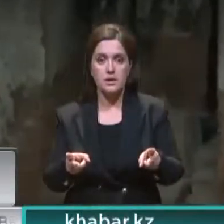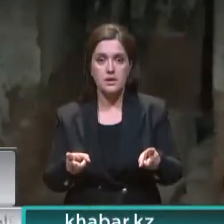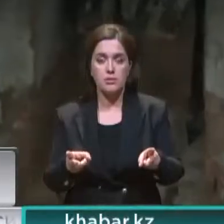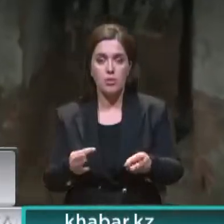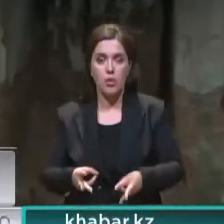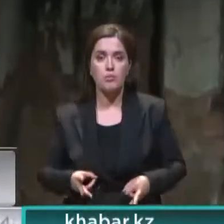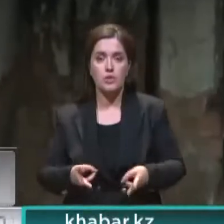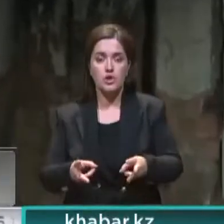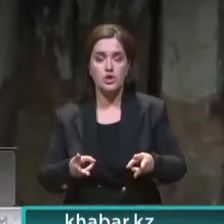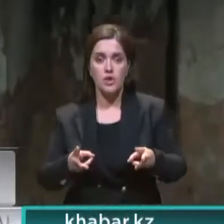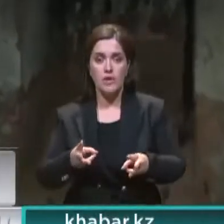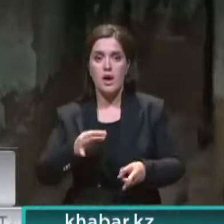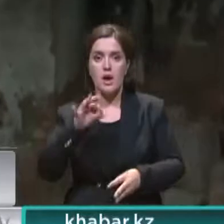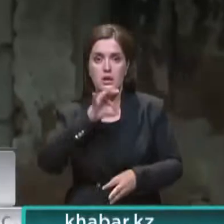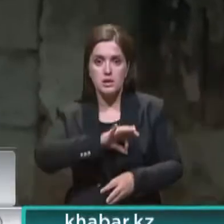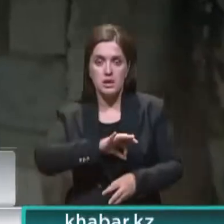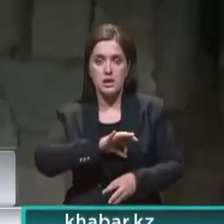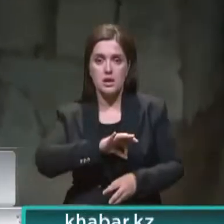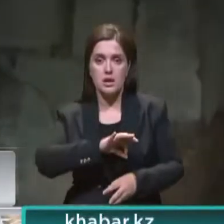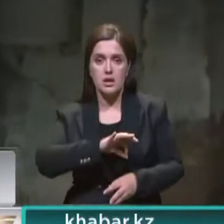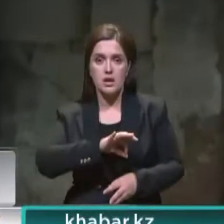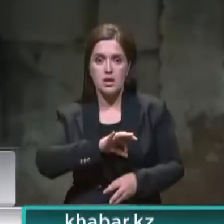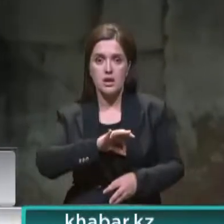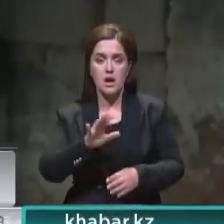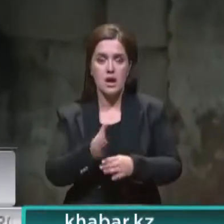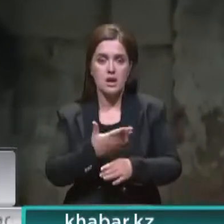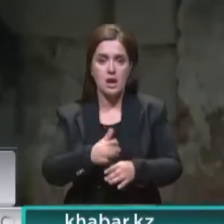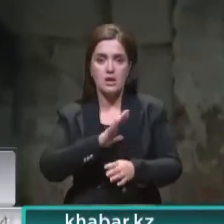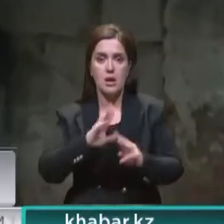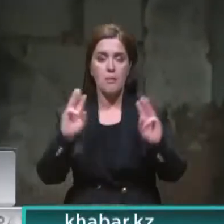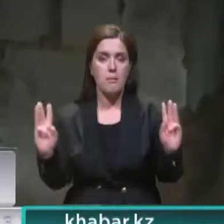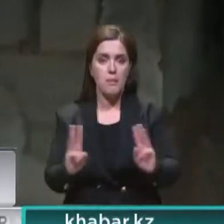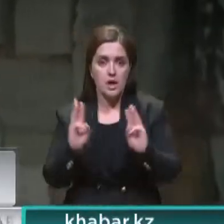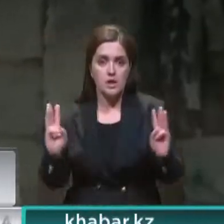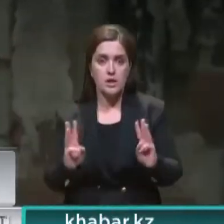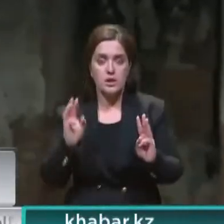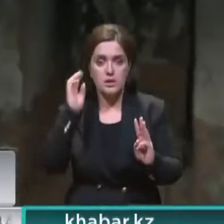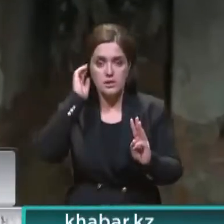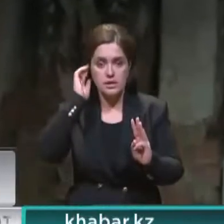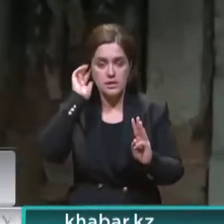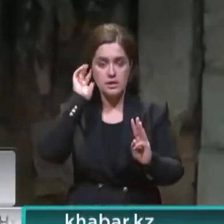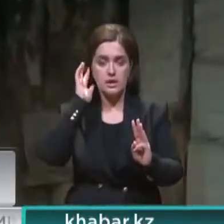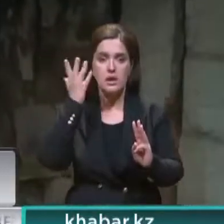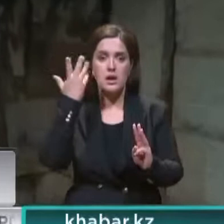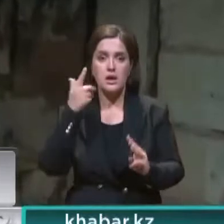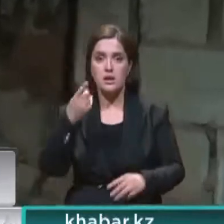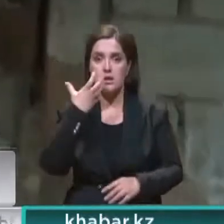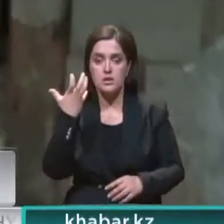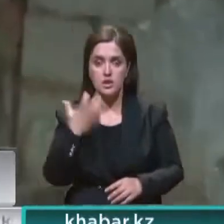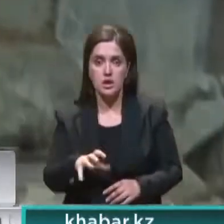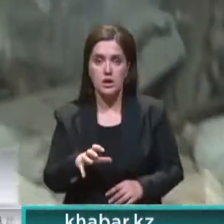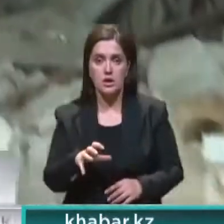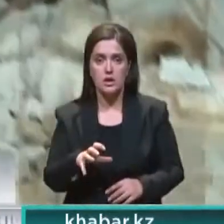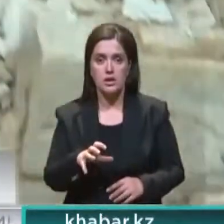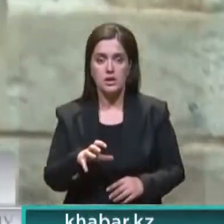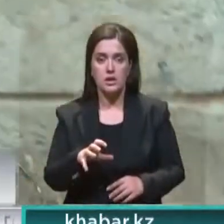печному отоплению, эксплуатации, там, разделки и отступки, случился пожар тем временем, когда печка перегрелась из-за нагретой